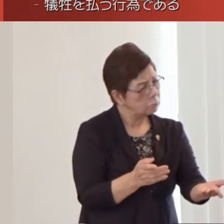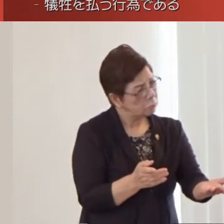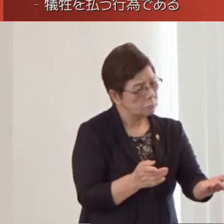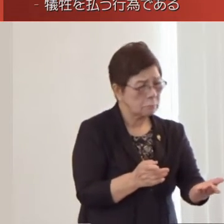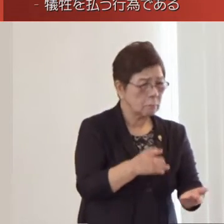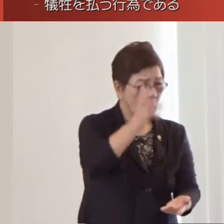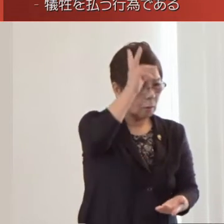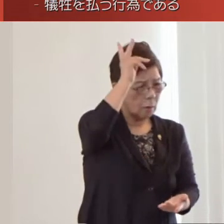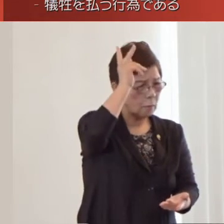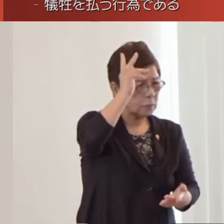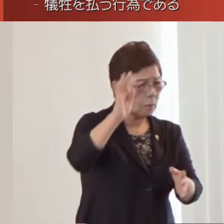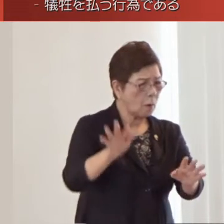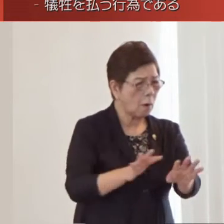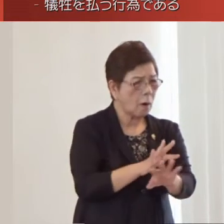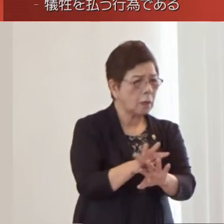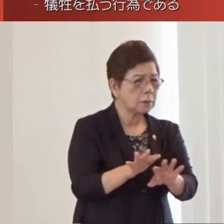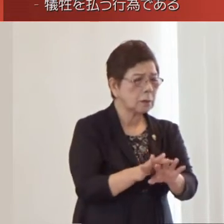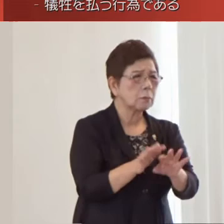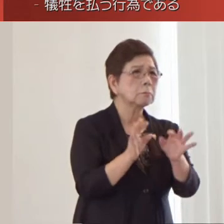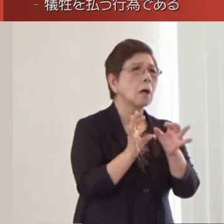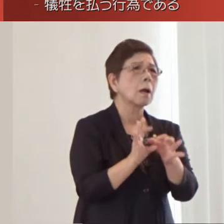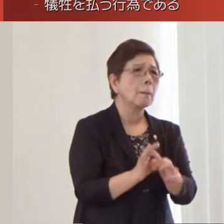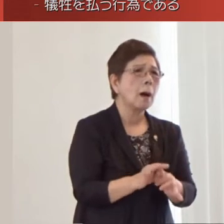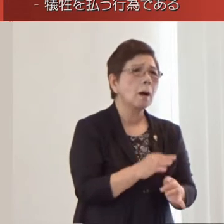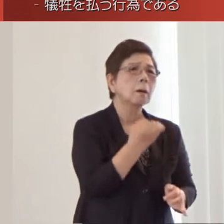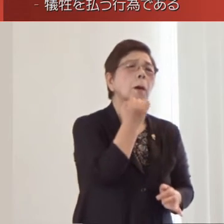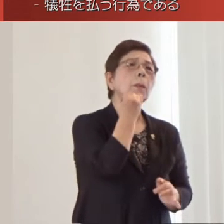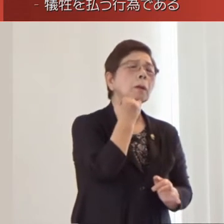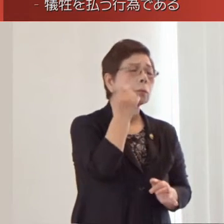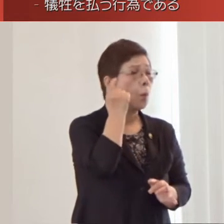神様を愛してるってそれでいいじゃないかと。でももし